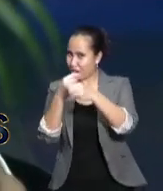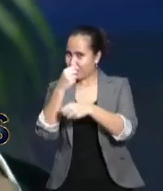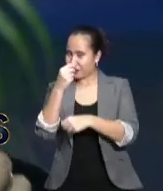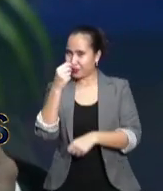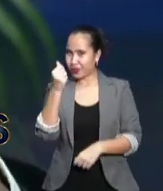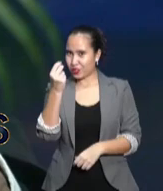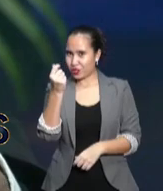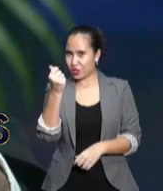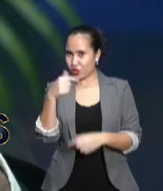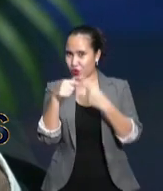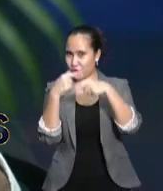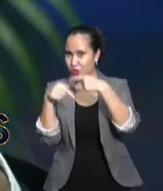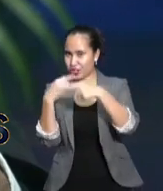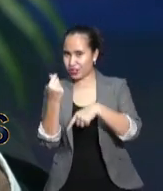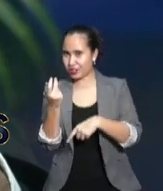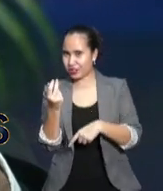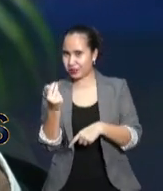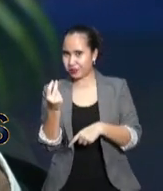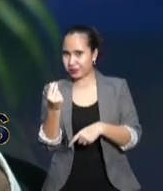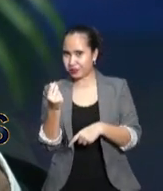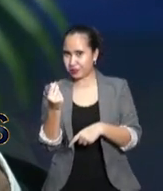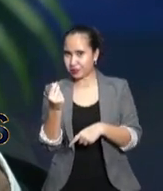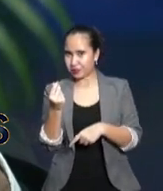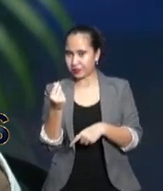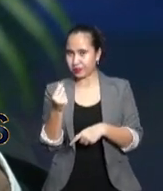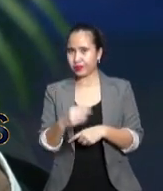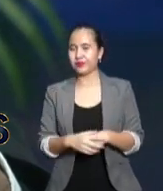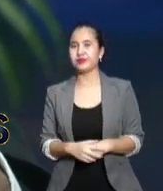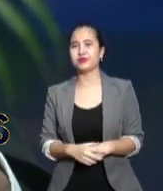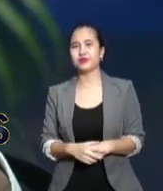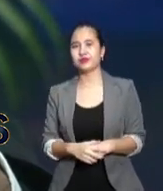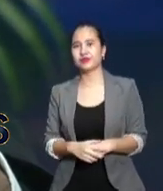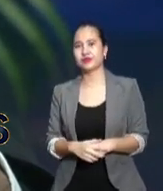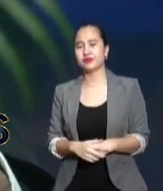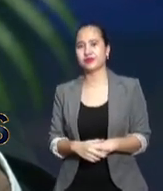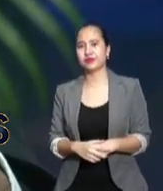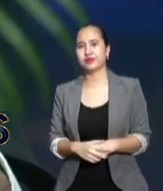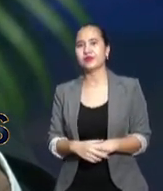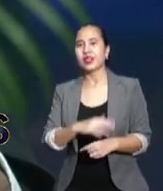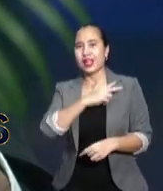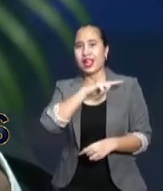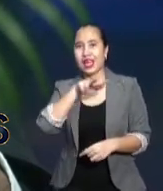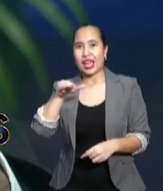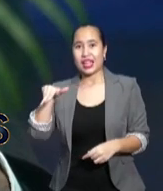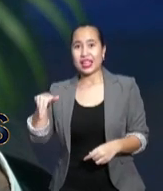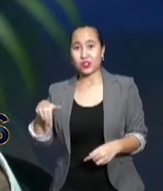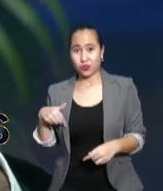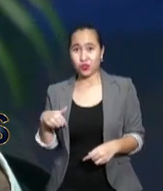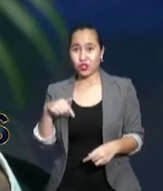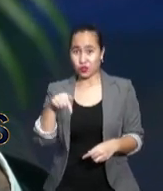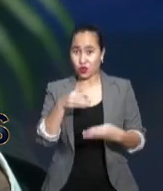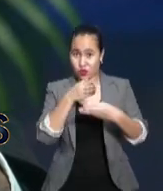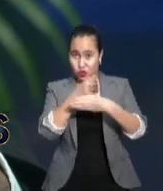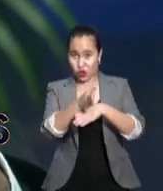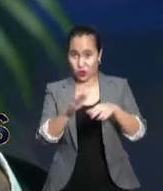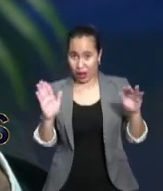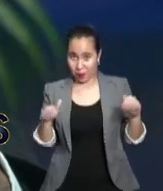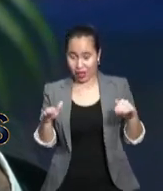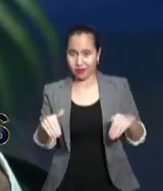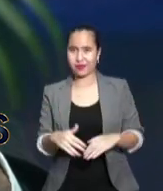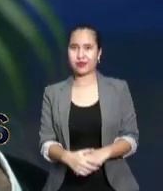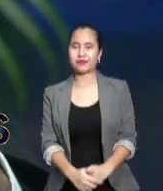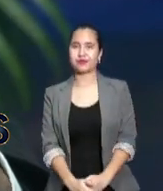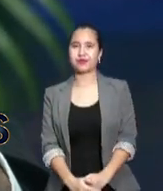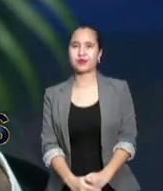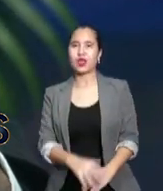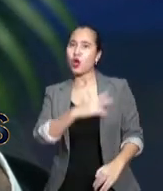er rust is op het koersenfront. En dat we dat ook zo willen houden. We